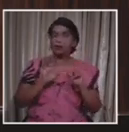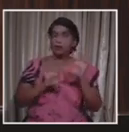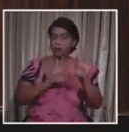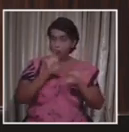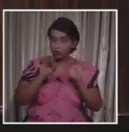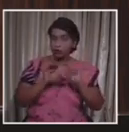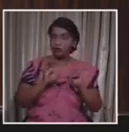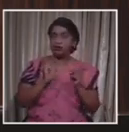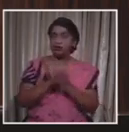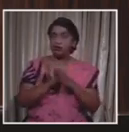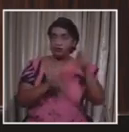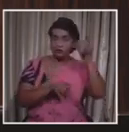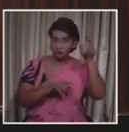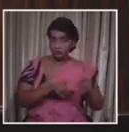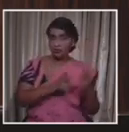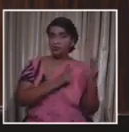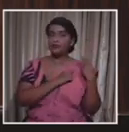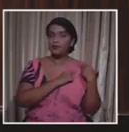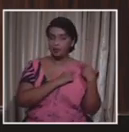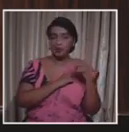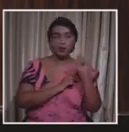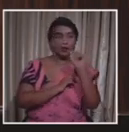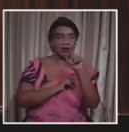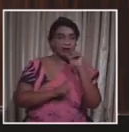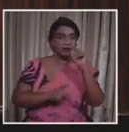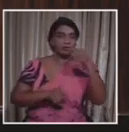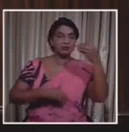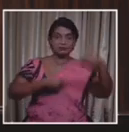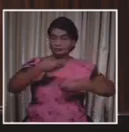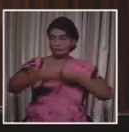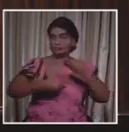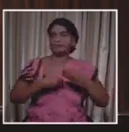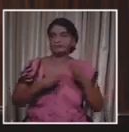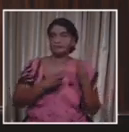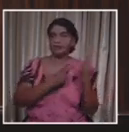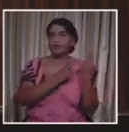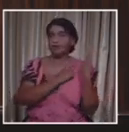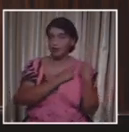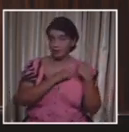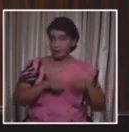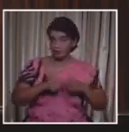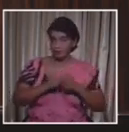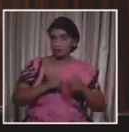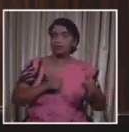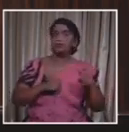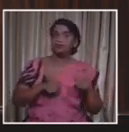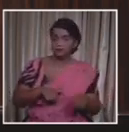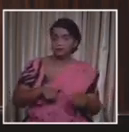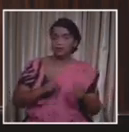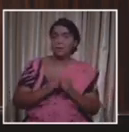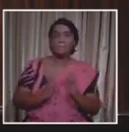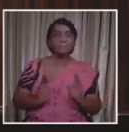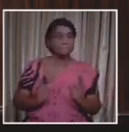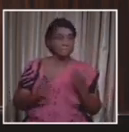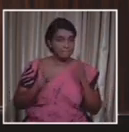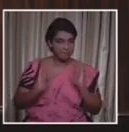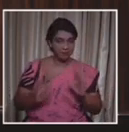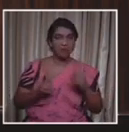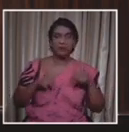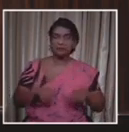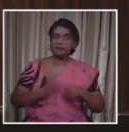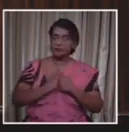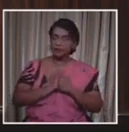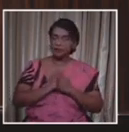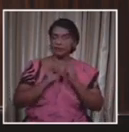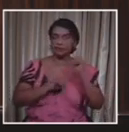terim bahara nidharya vashin, nama ujana baragani me kari niratvi me Wadah katil itu dengan awam berkeran bahwa memang garu sabab